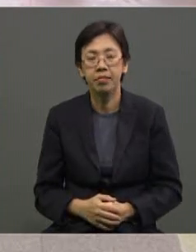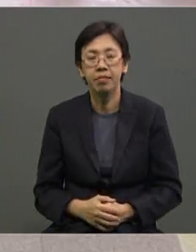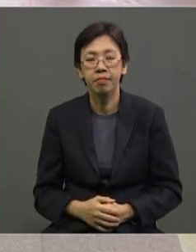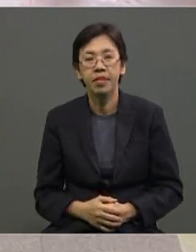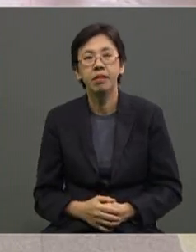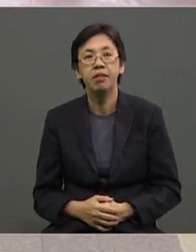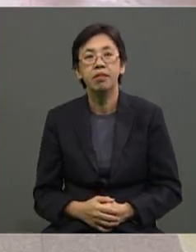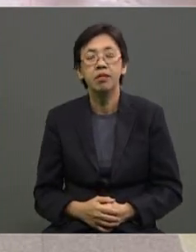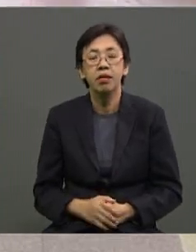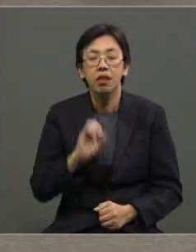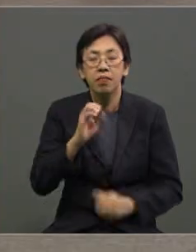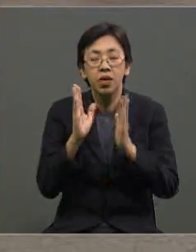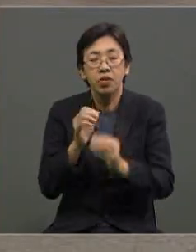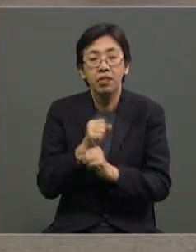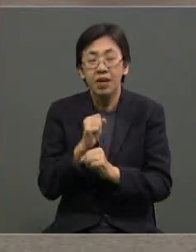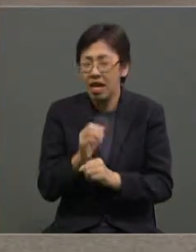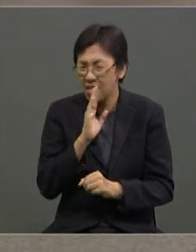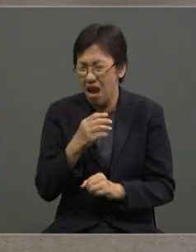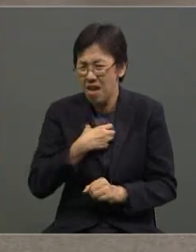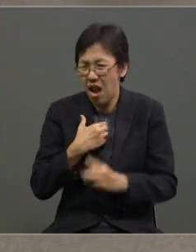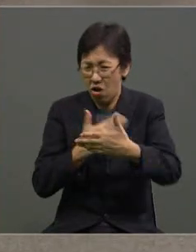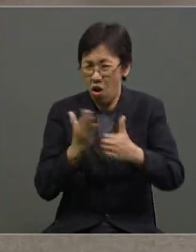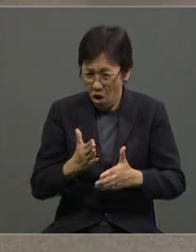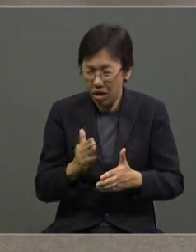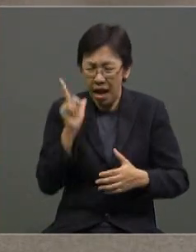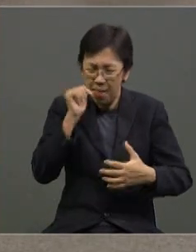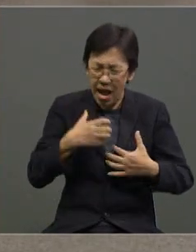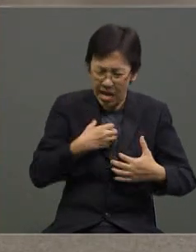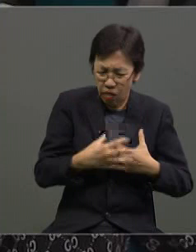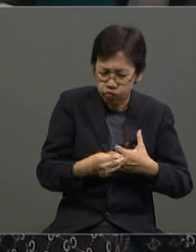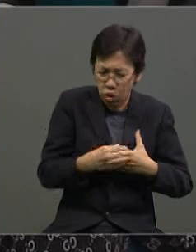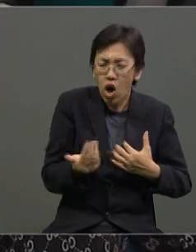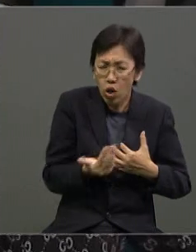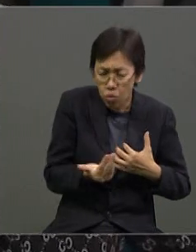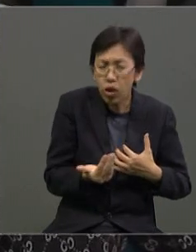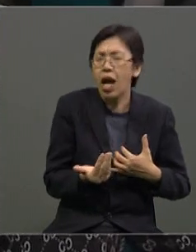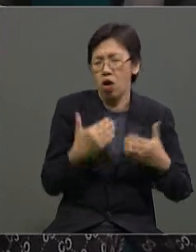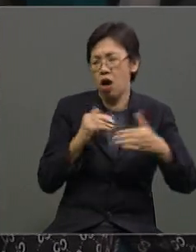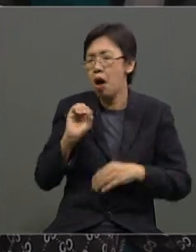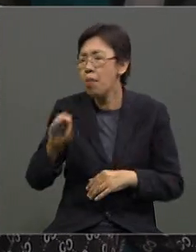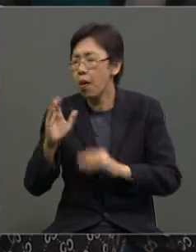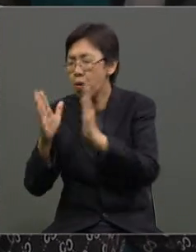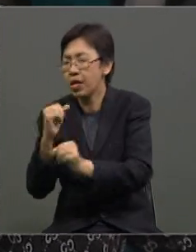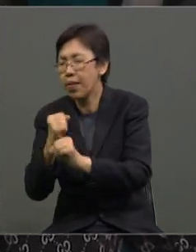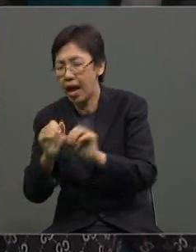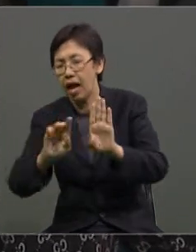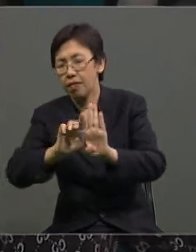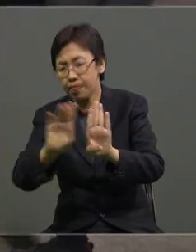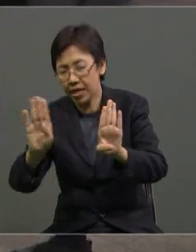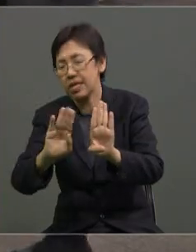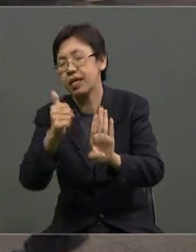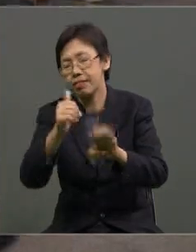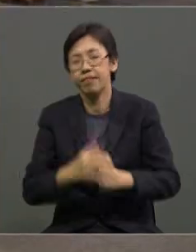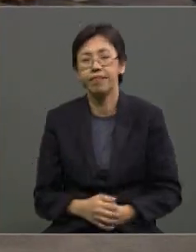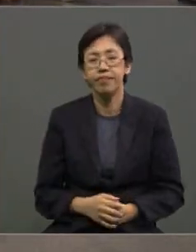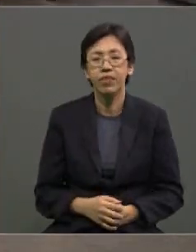แต่ว่าจริงๆอ่ะสามารถแจ้งเจ้าหน้าที่ให้ไปเปิดให้ได้เวลาต้องการจะใช้นะครับ ทีนี้มาดูพื้นที่ทิ้งร้างบ้างพื้นที่ทิ้งร้างเนี่ยบขส.